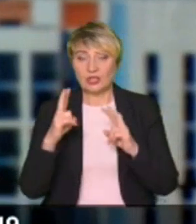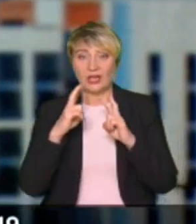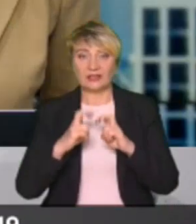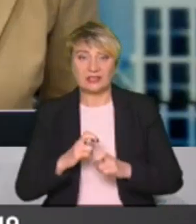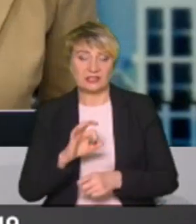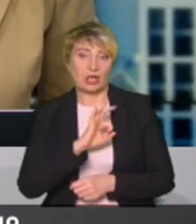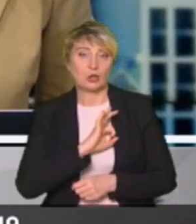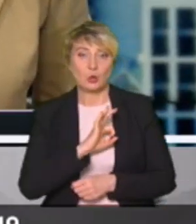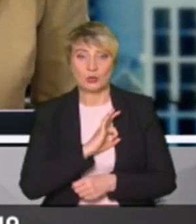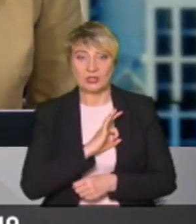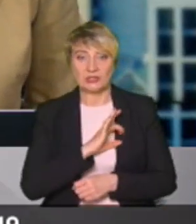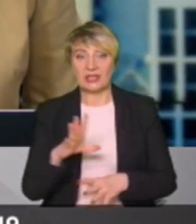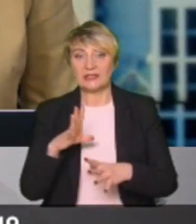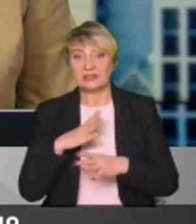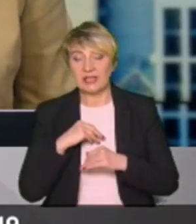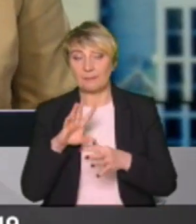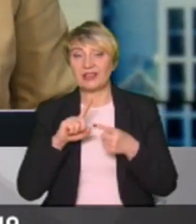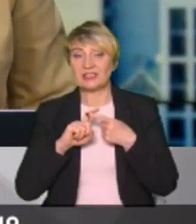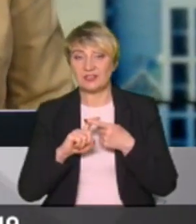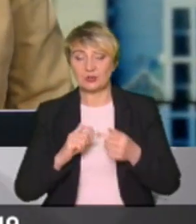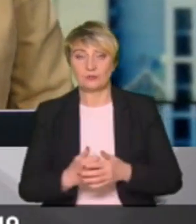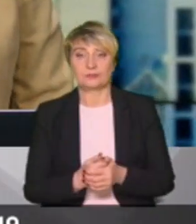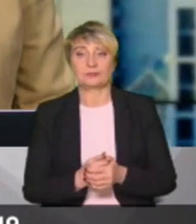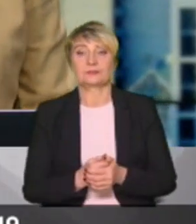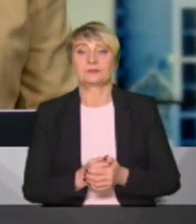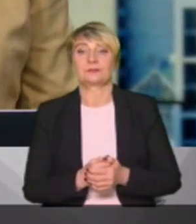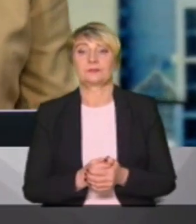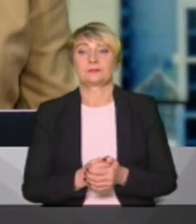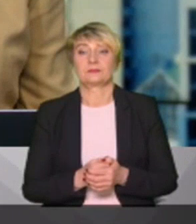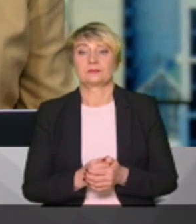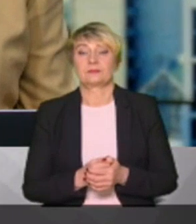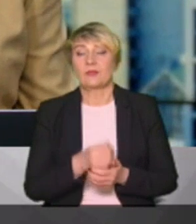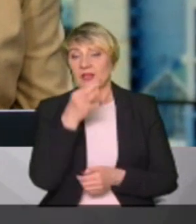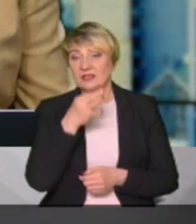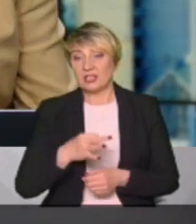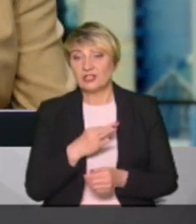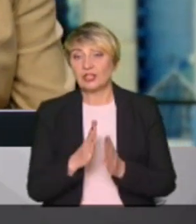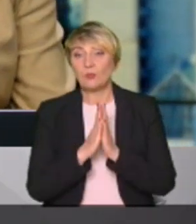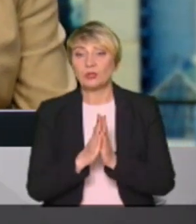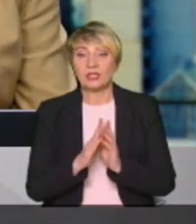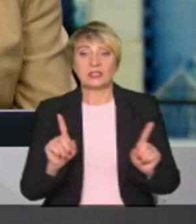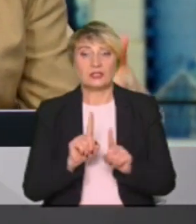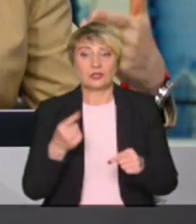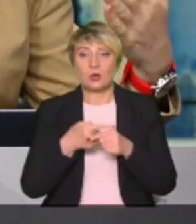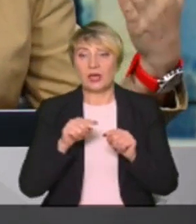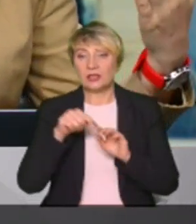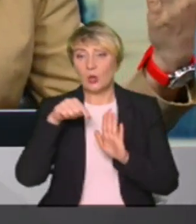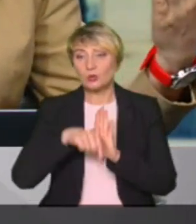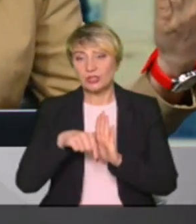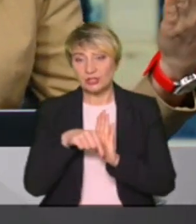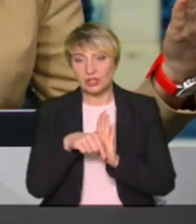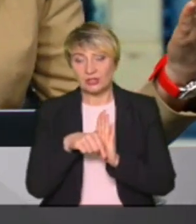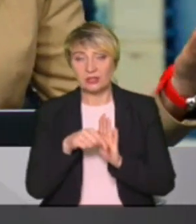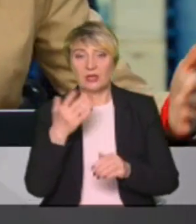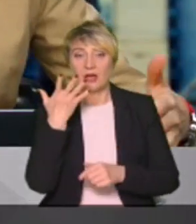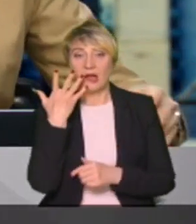Андрій Вігірінський. Він з нами на зв'язку. Пане Андрію, доброго дня. Доброго дня. Скажіть, будь ласка, що це означає, що коли